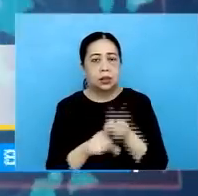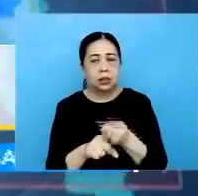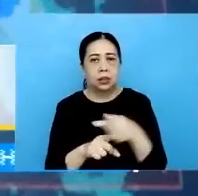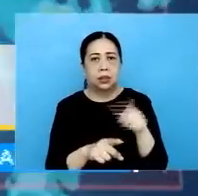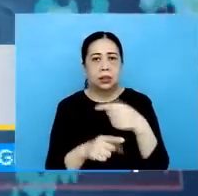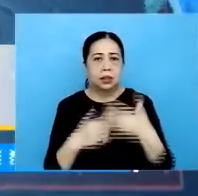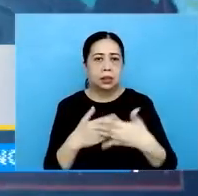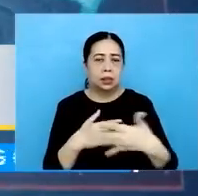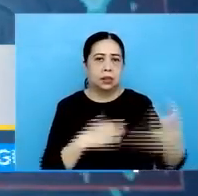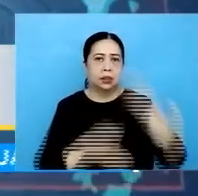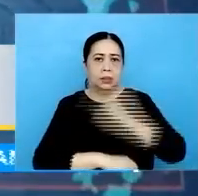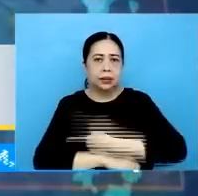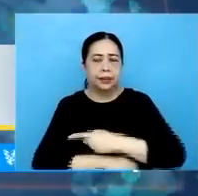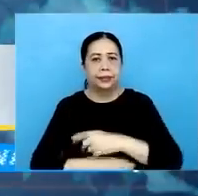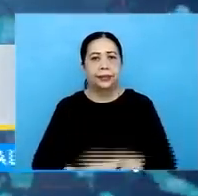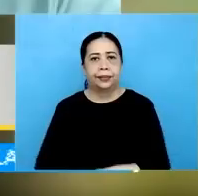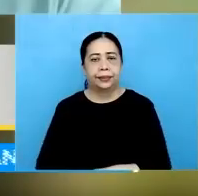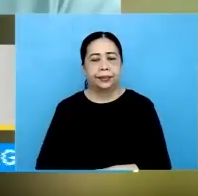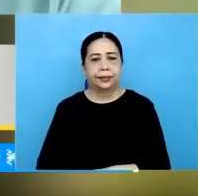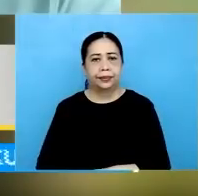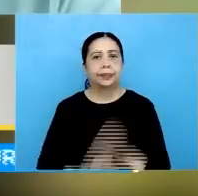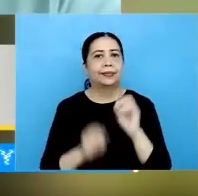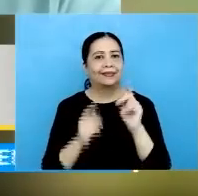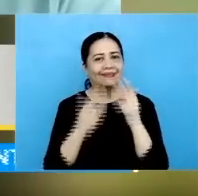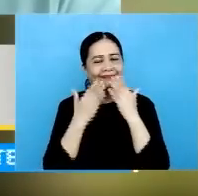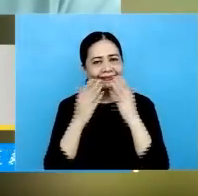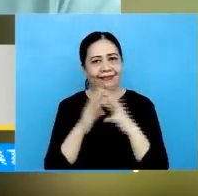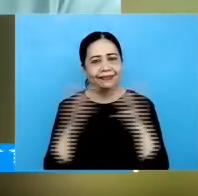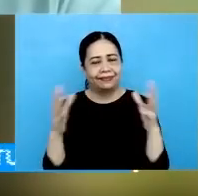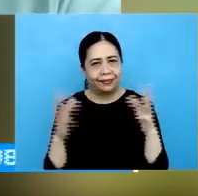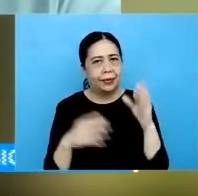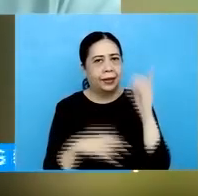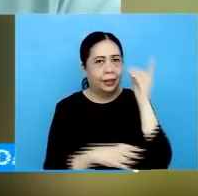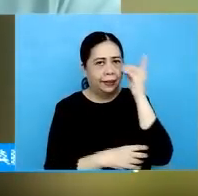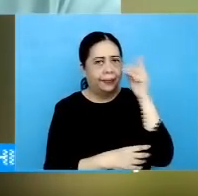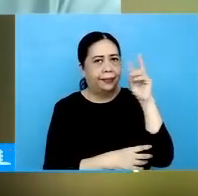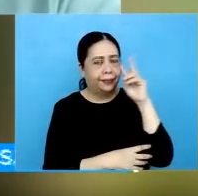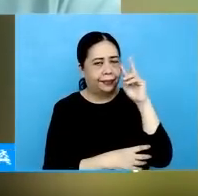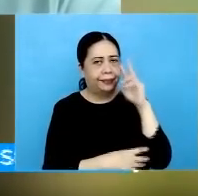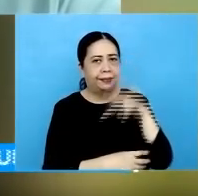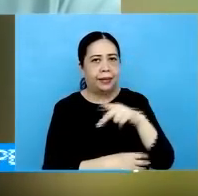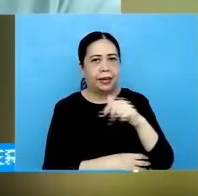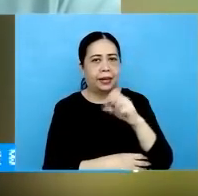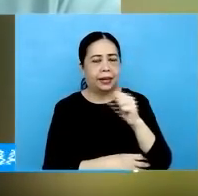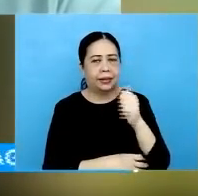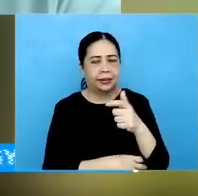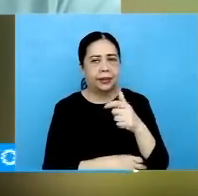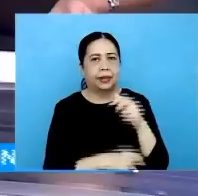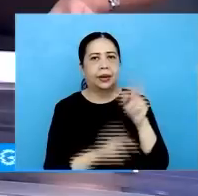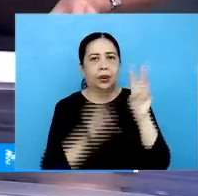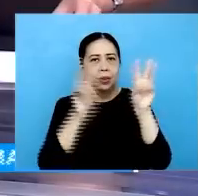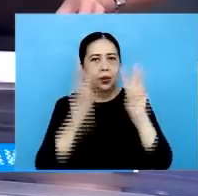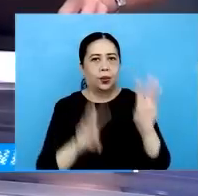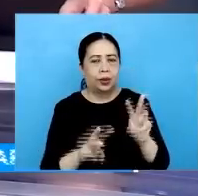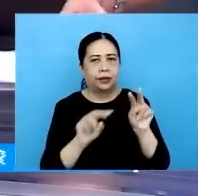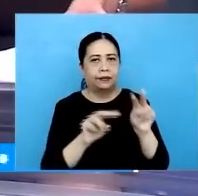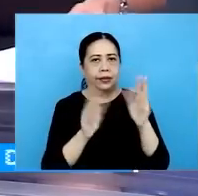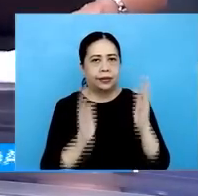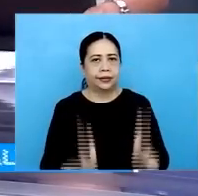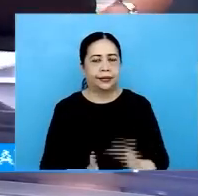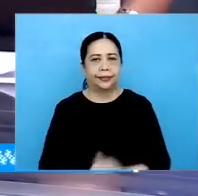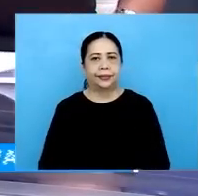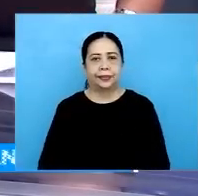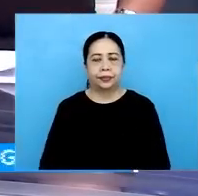mga susunod na araw. Okay, maraming salamat, Dan Villamil, Pag-asa Weather Forecaster. Maaga